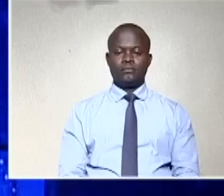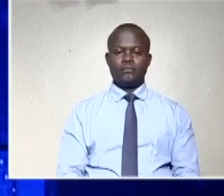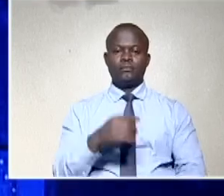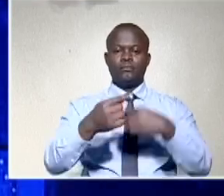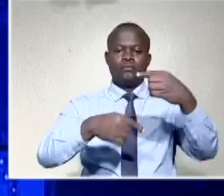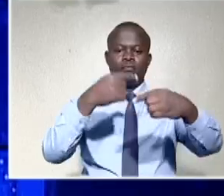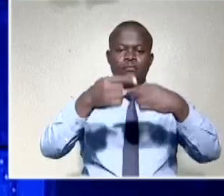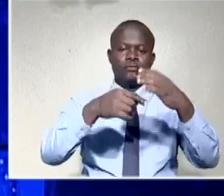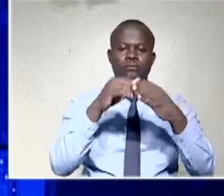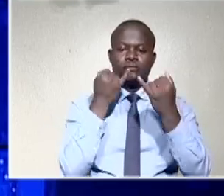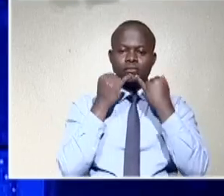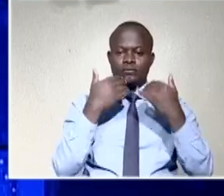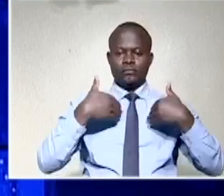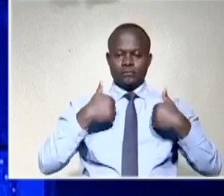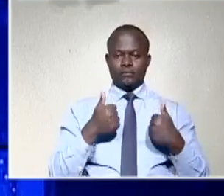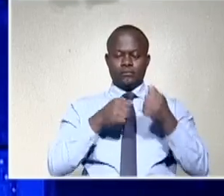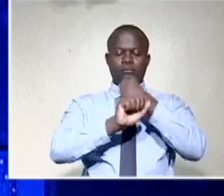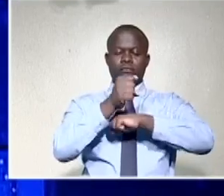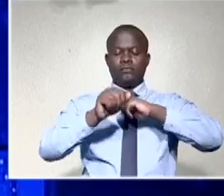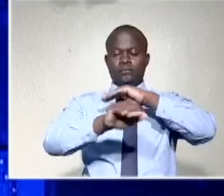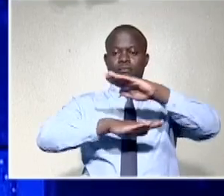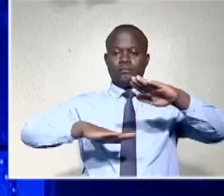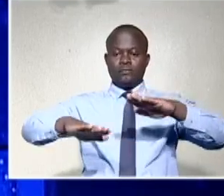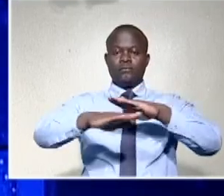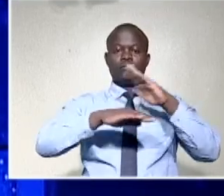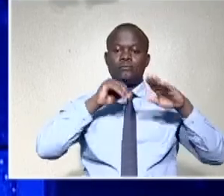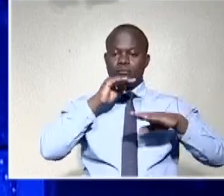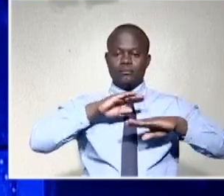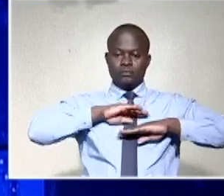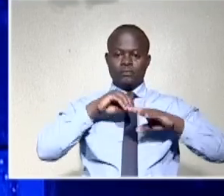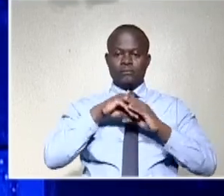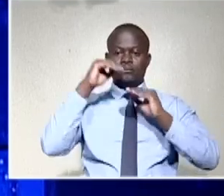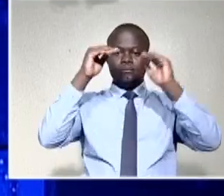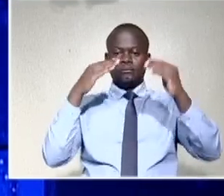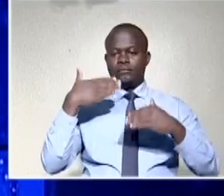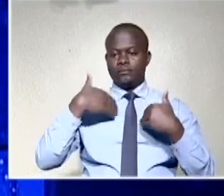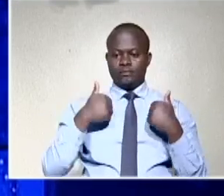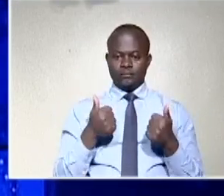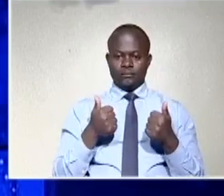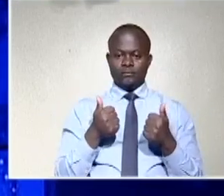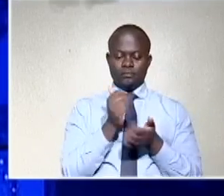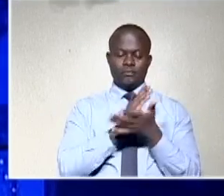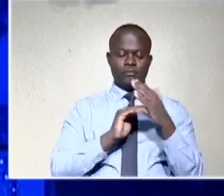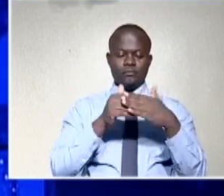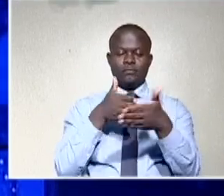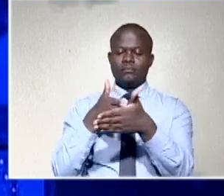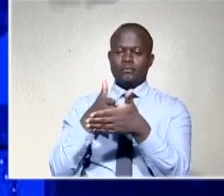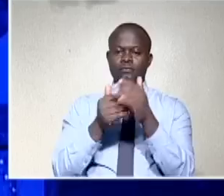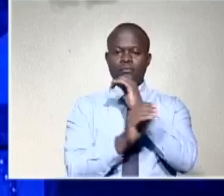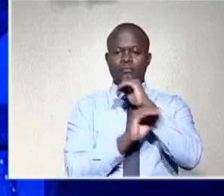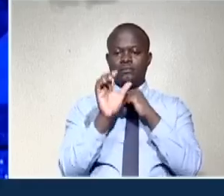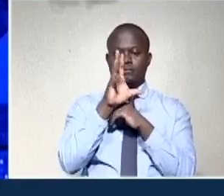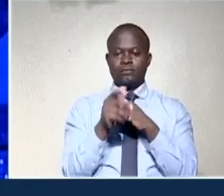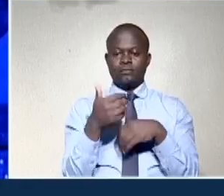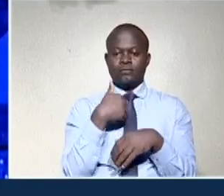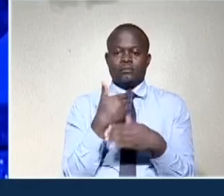komereza makuru ajyanye n'ubuzima aho ibikorwa remezo bidahagije mu nzego z'ubuzima ari mwe mu mbogamizi ibihugu bya Afrika